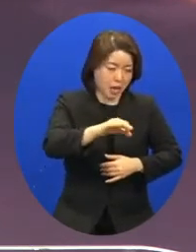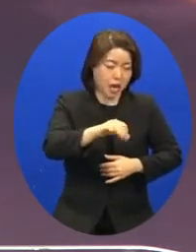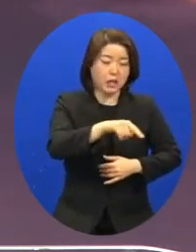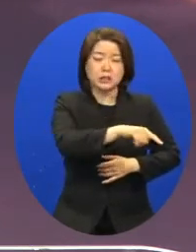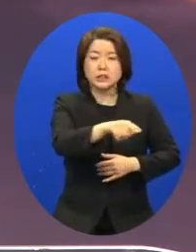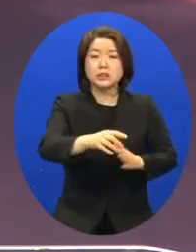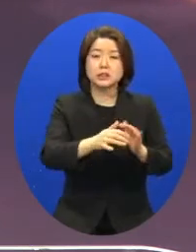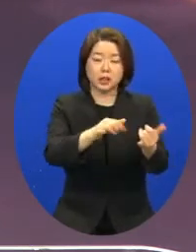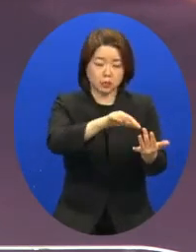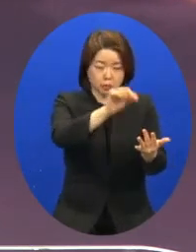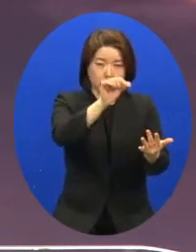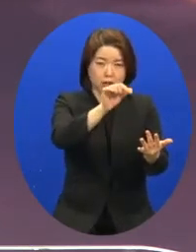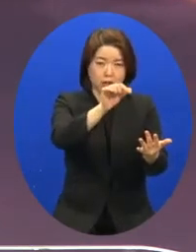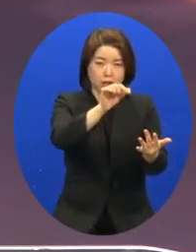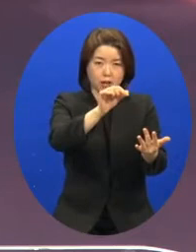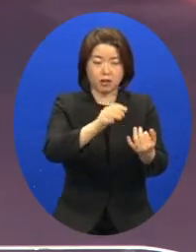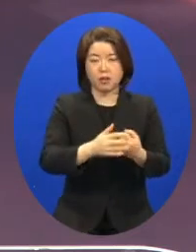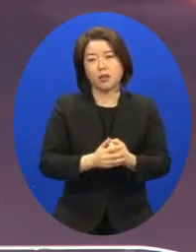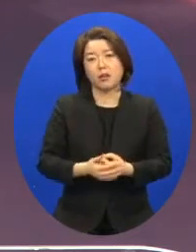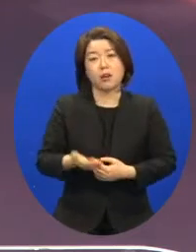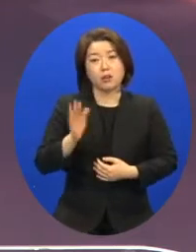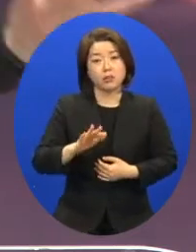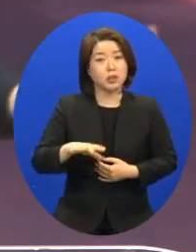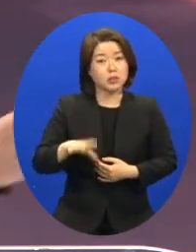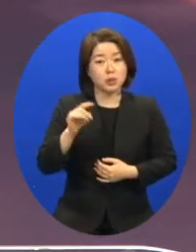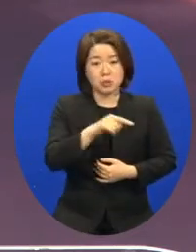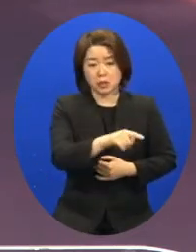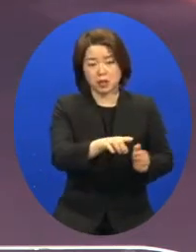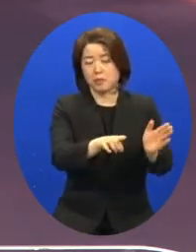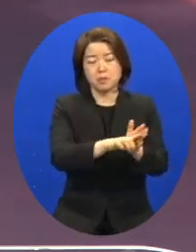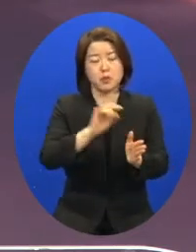택하신대. 그런데 처음에는 정말